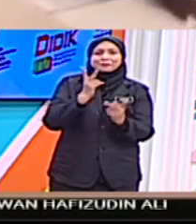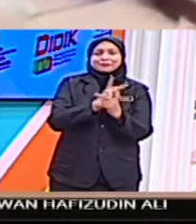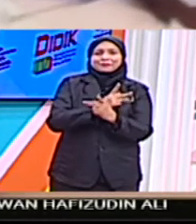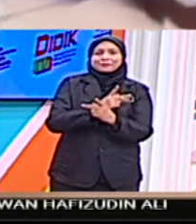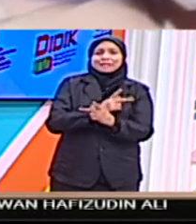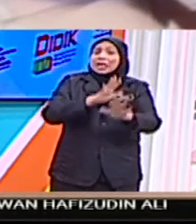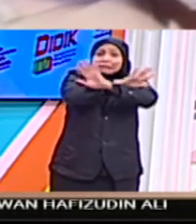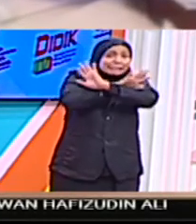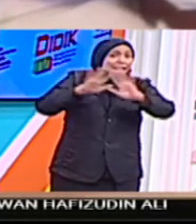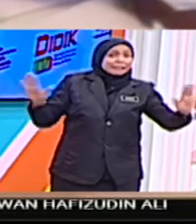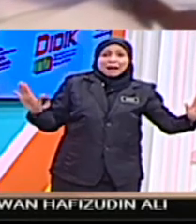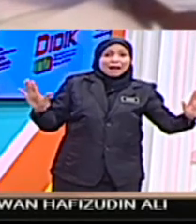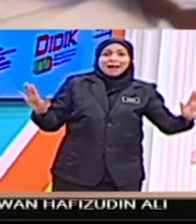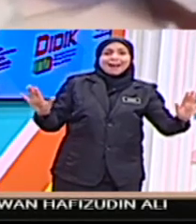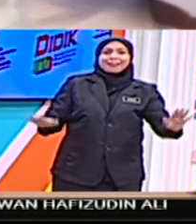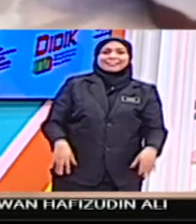Tidak.